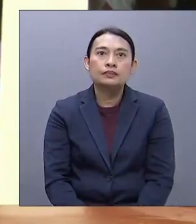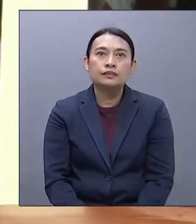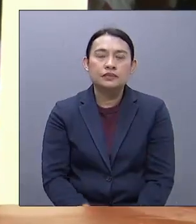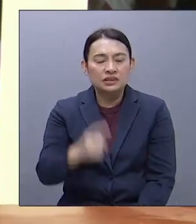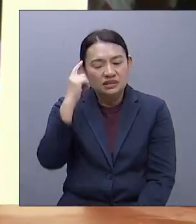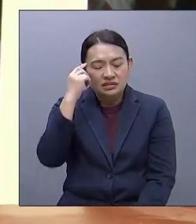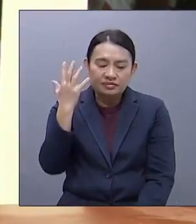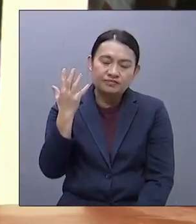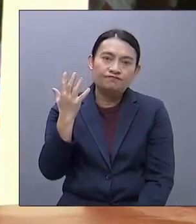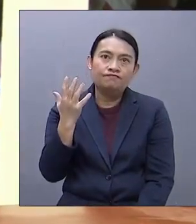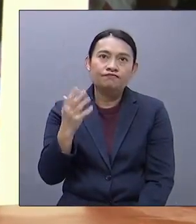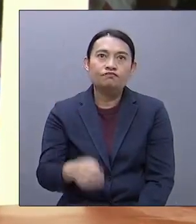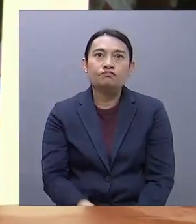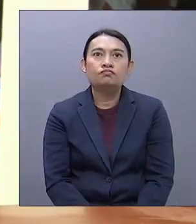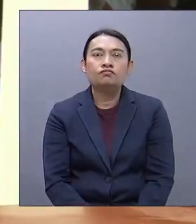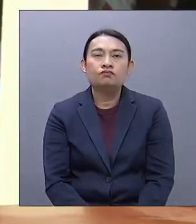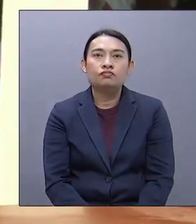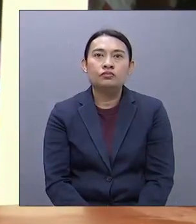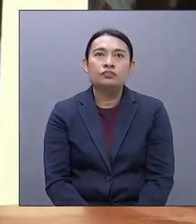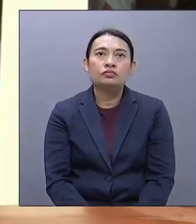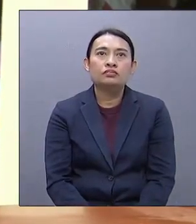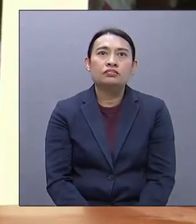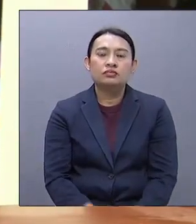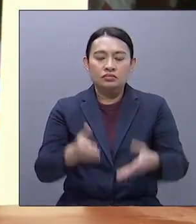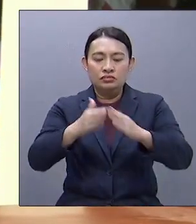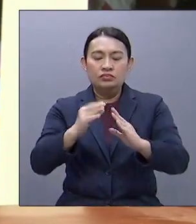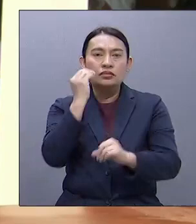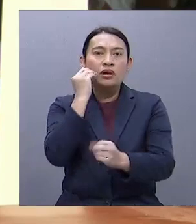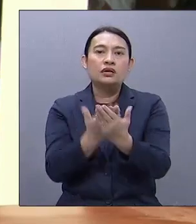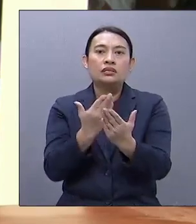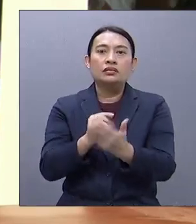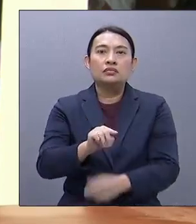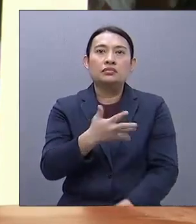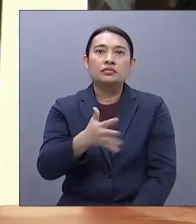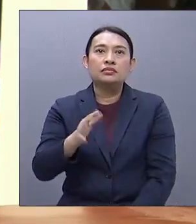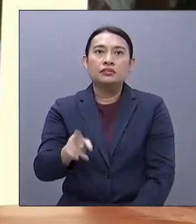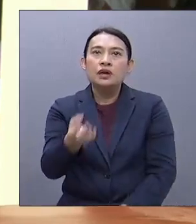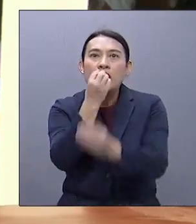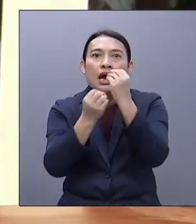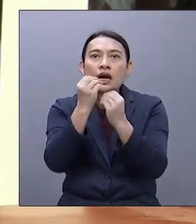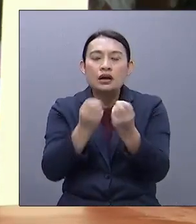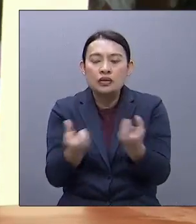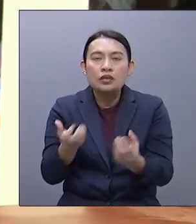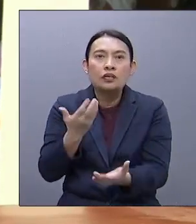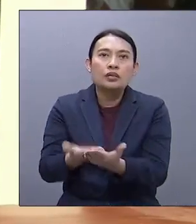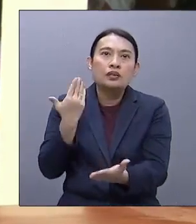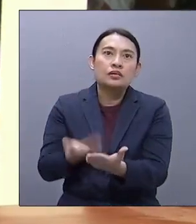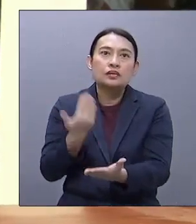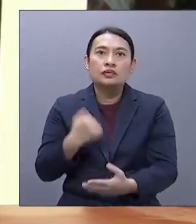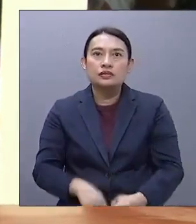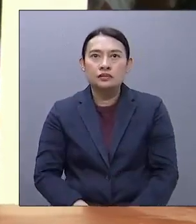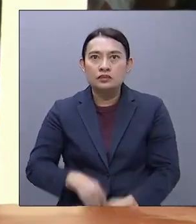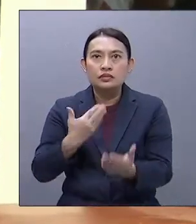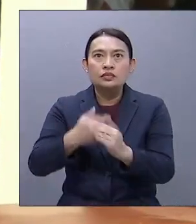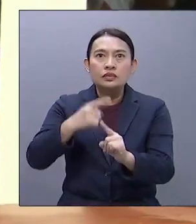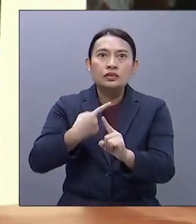ตันเ นาะเงินจะแปลงบ้านก็มามีอ่ะกินเป็นวันๆแล้วของอย่างก็แปลงอ่ะมันเรียนกับ